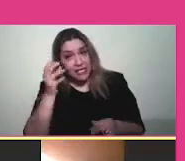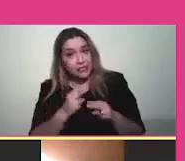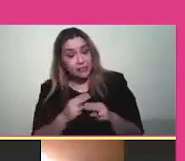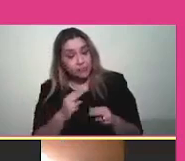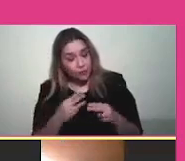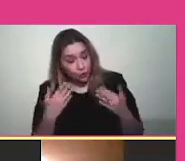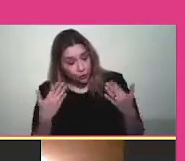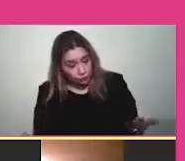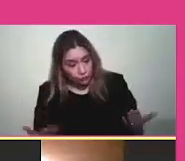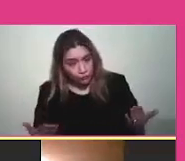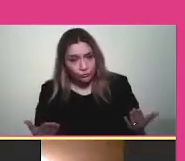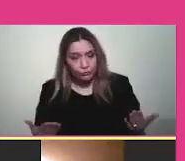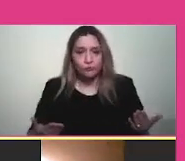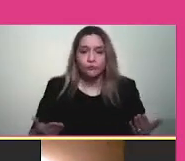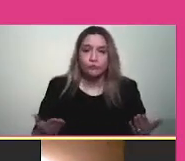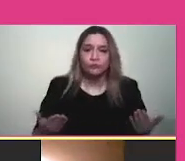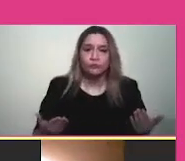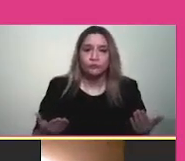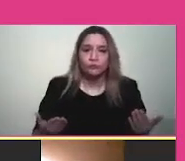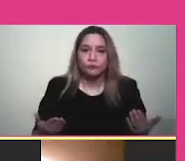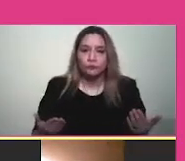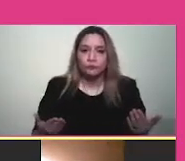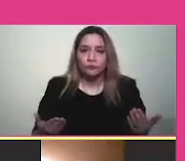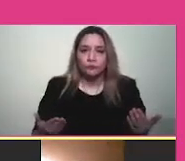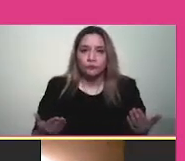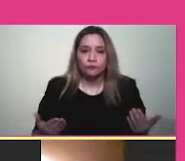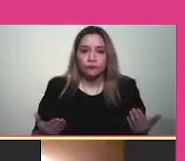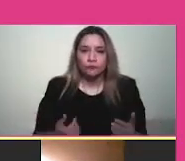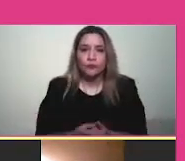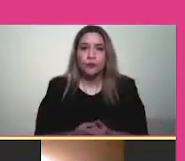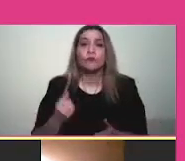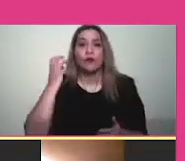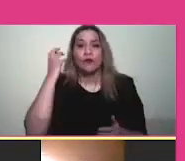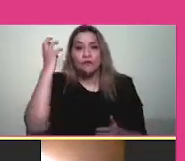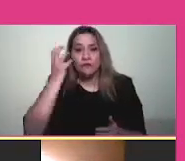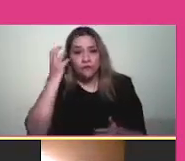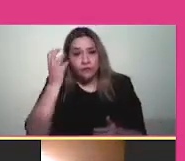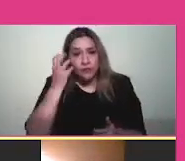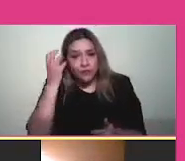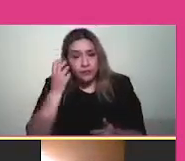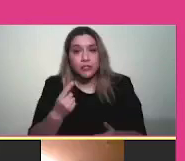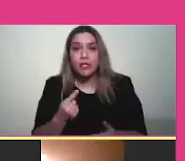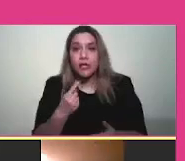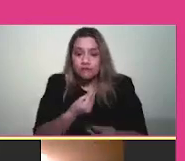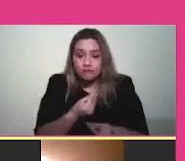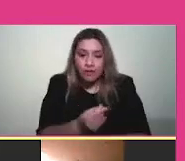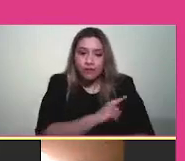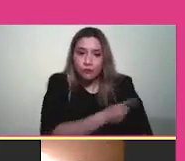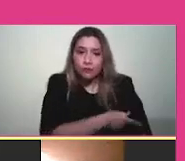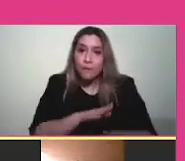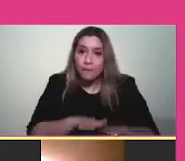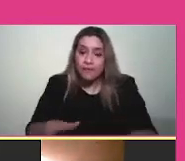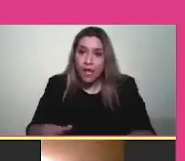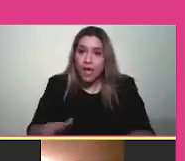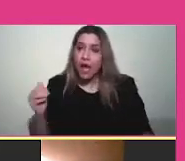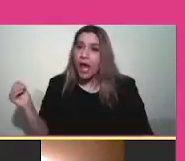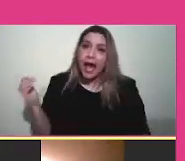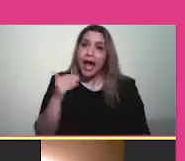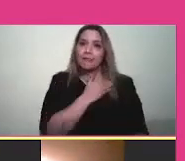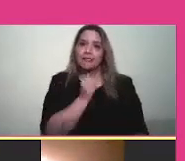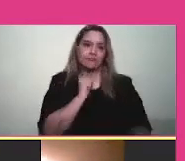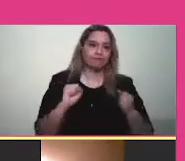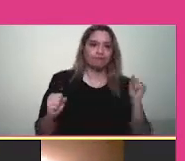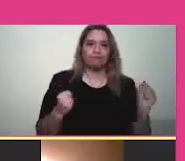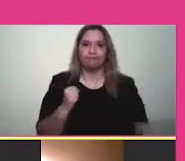πράγματα και δίνει τη δυνατότητα στα παιδιά να δραστηριοποιηθούν άμεσα μέσα σε ένα περιβάλλον το